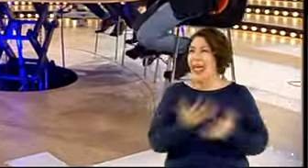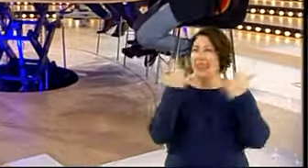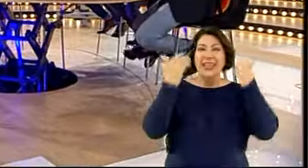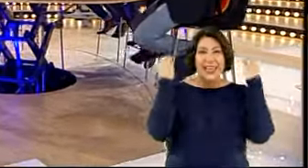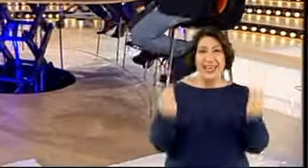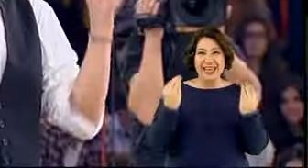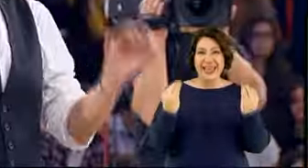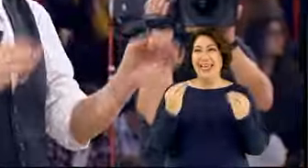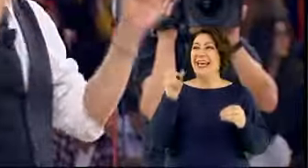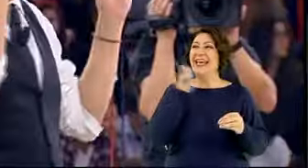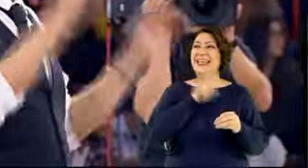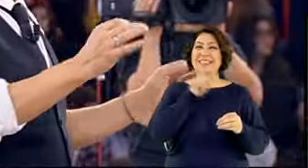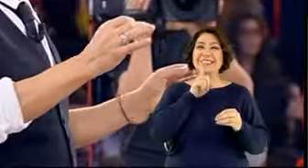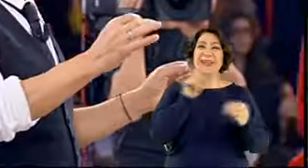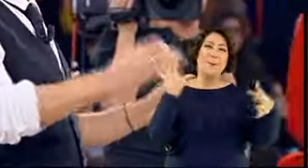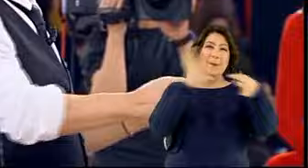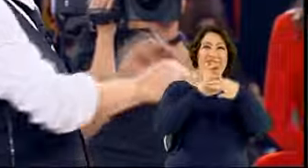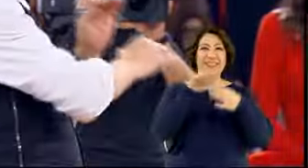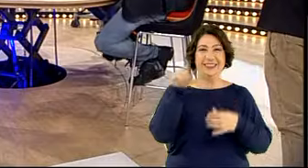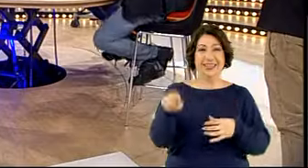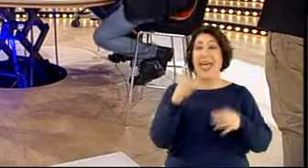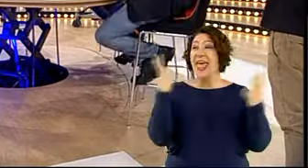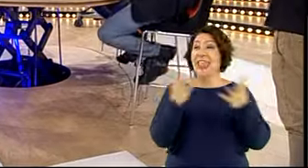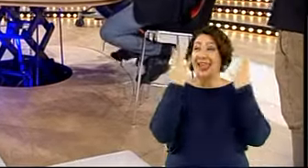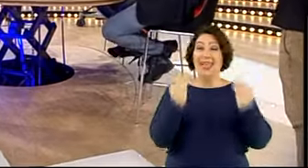iyi İngilizce bağlantı.